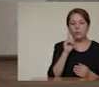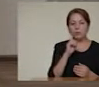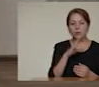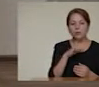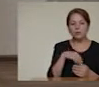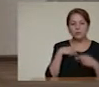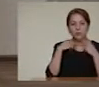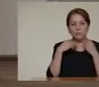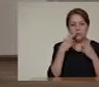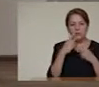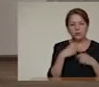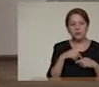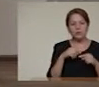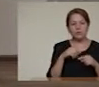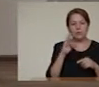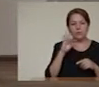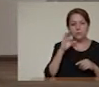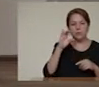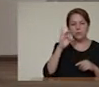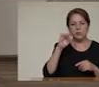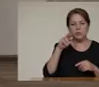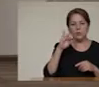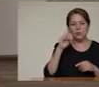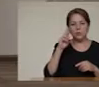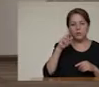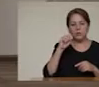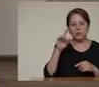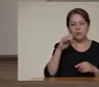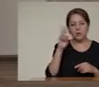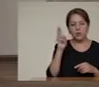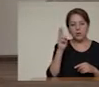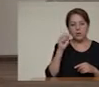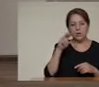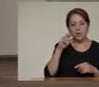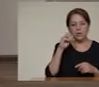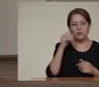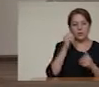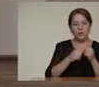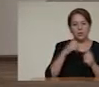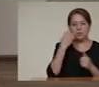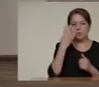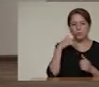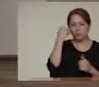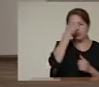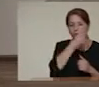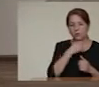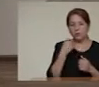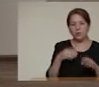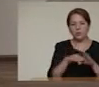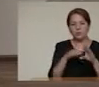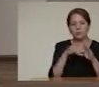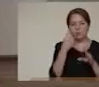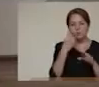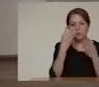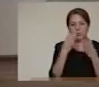qiling. Ya'ni Misrliklar kalendarida har 4 yilda to'planib qoladigan bir kunni yo'qotish